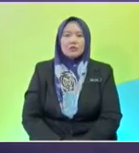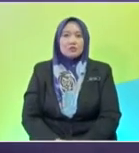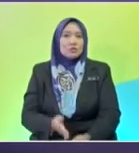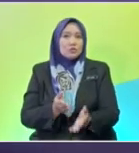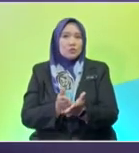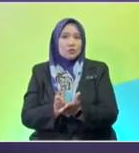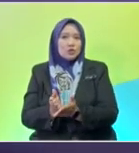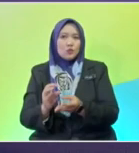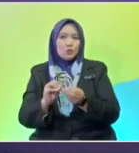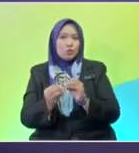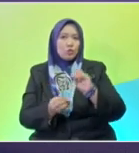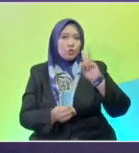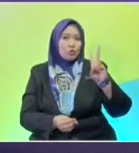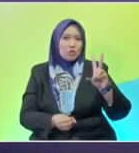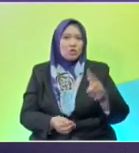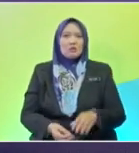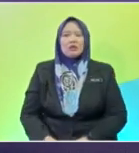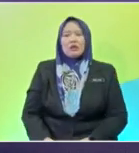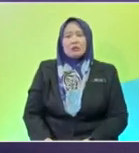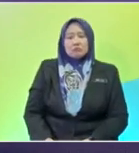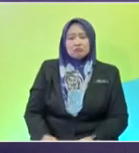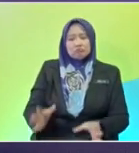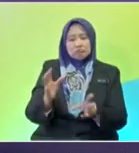kedua Alhamdulillah mengalami masalah